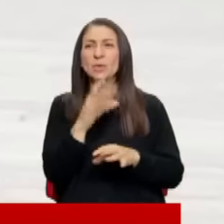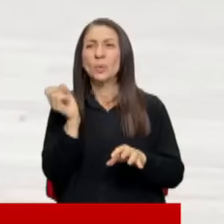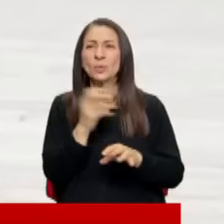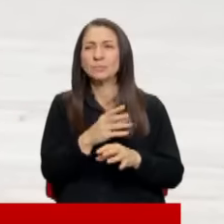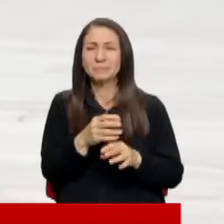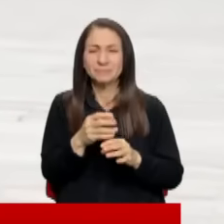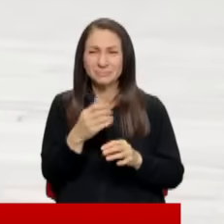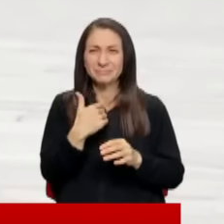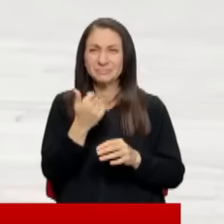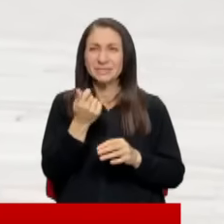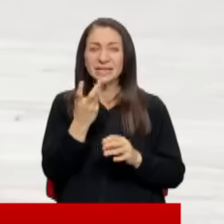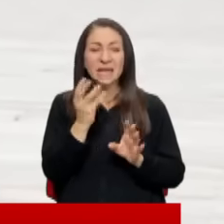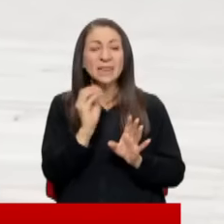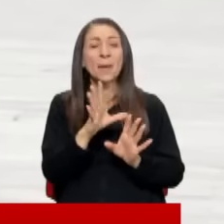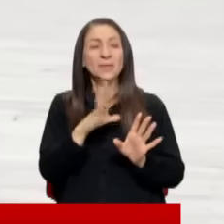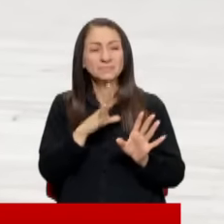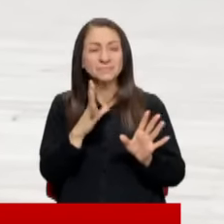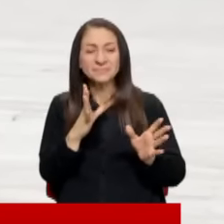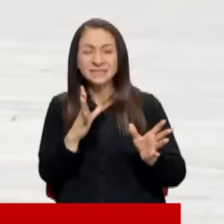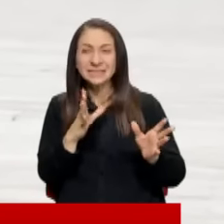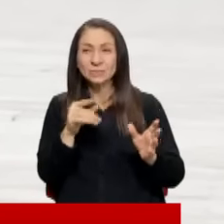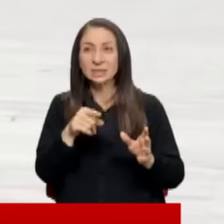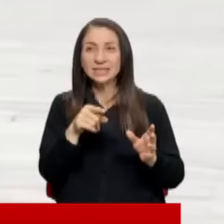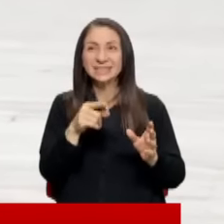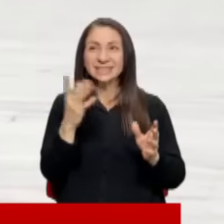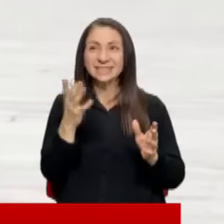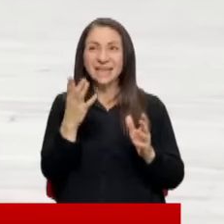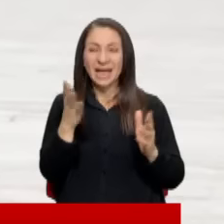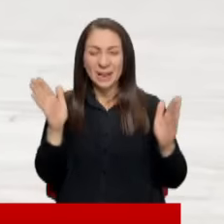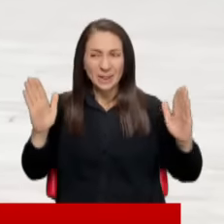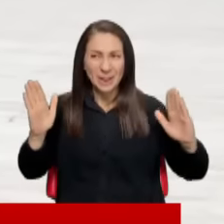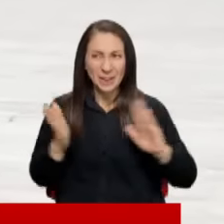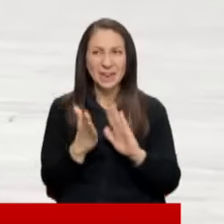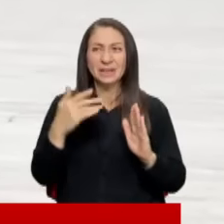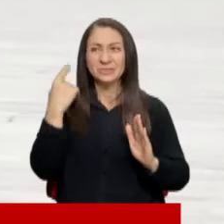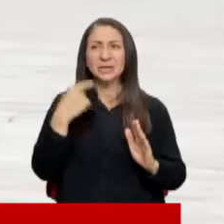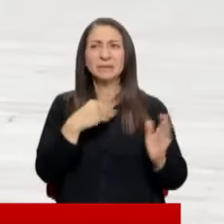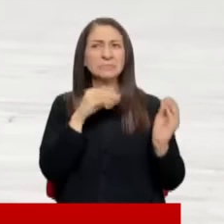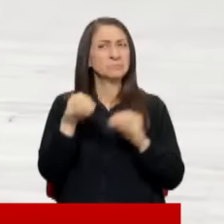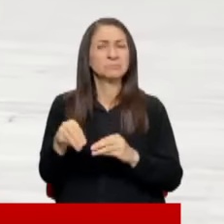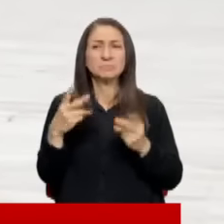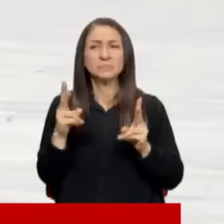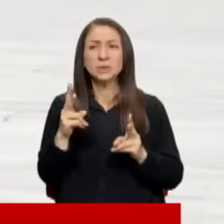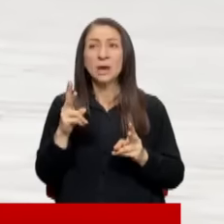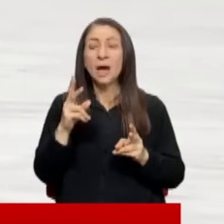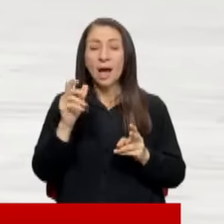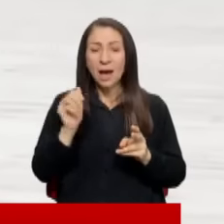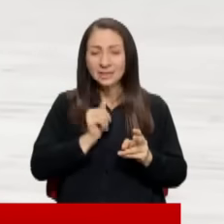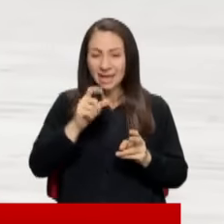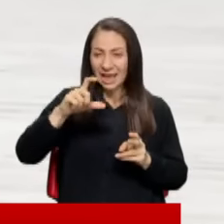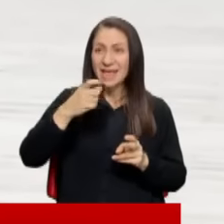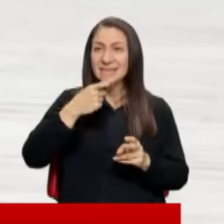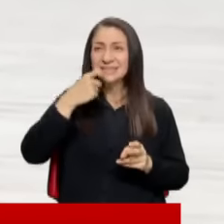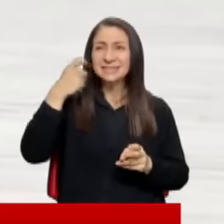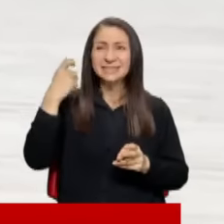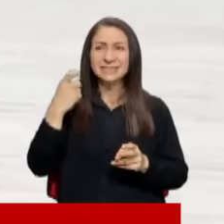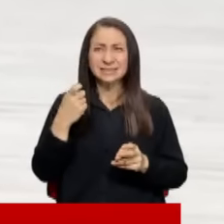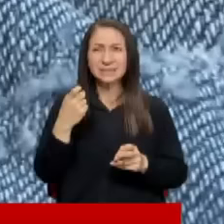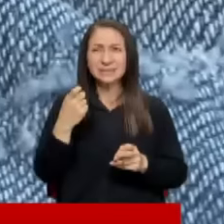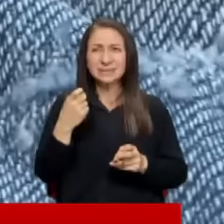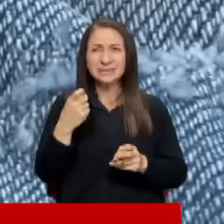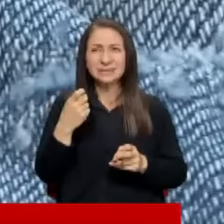yani. Birkaç tane atamadığım var. Şu an daha da sadeleşmeye gittiğim için getirebilirim. Kurşun asker var. Tarihi bir şey.